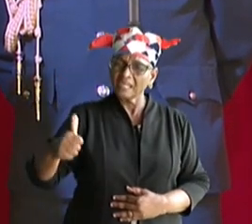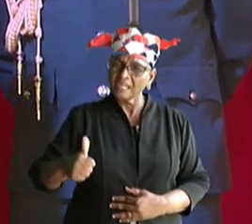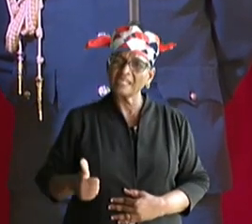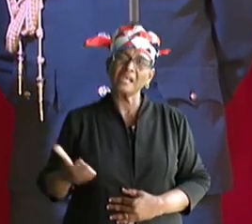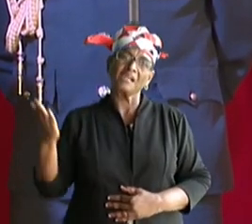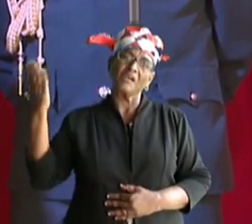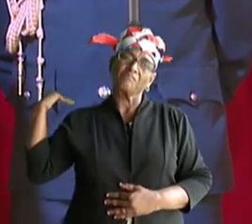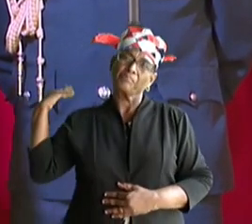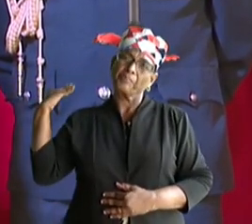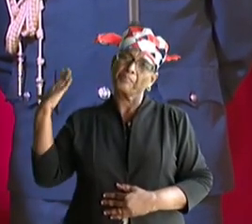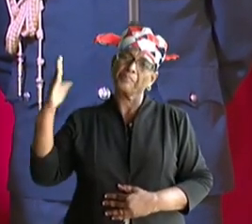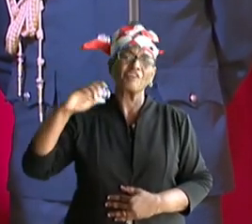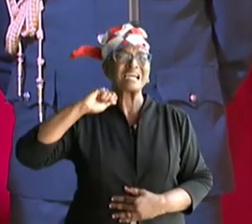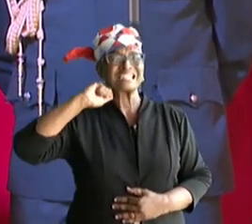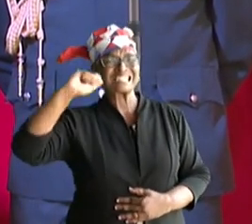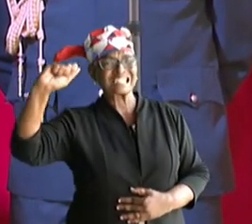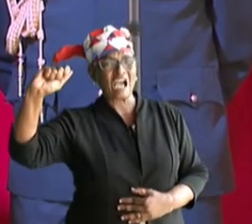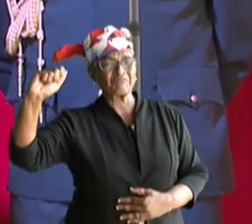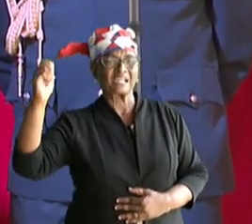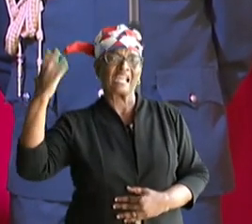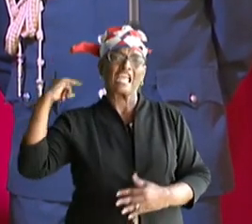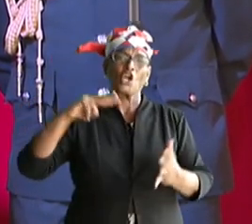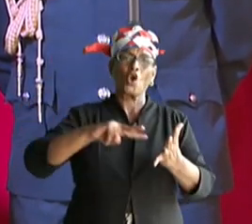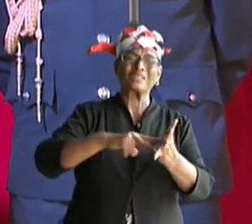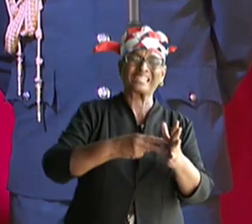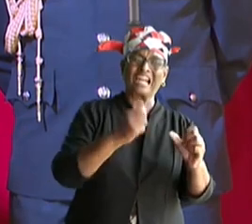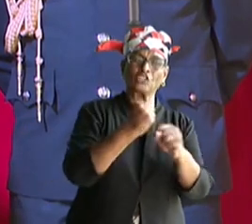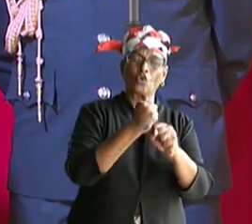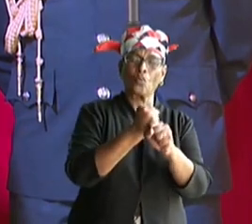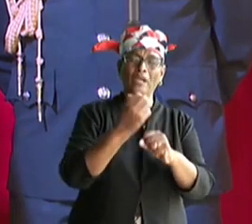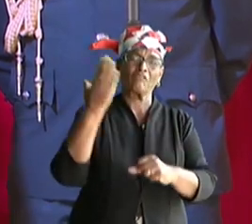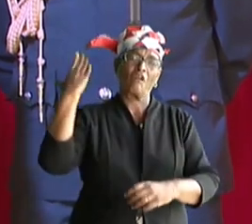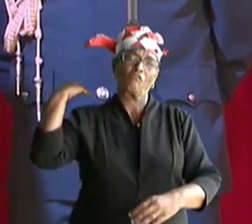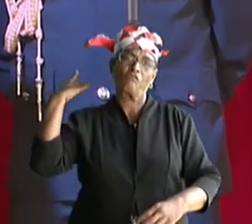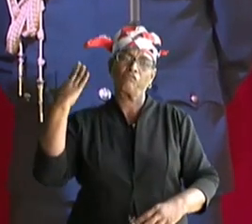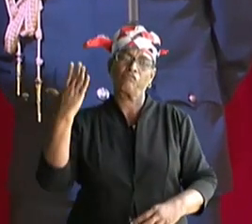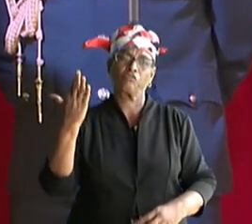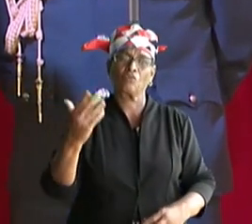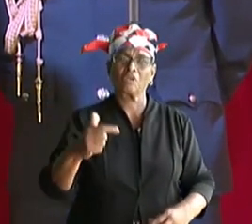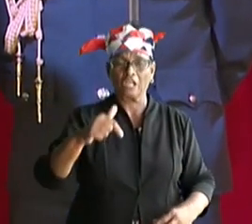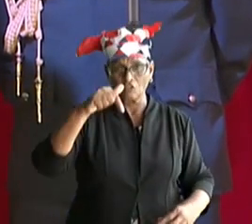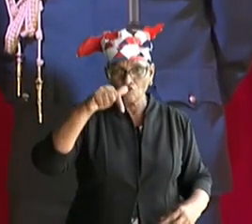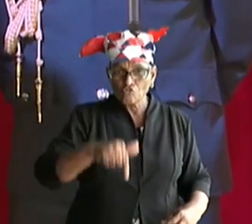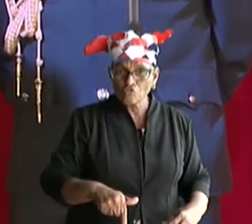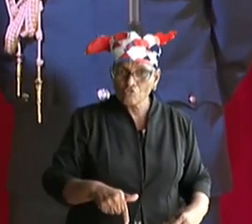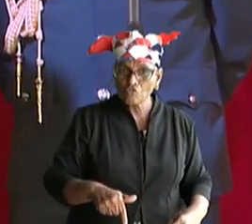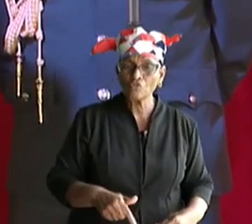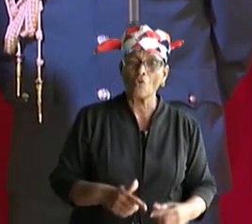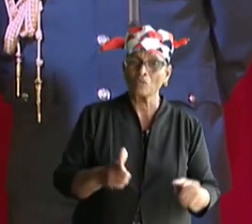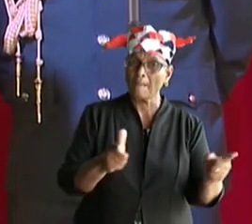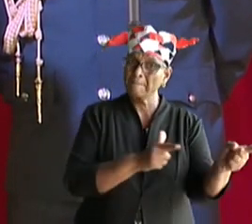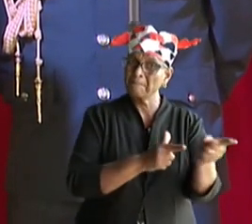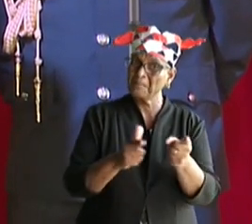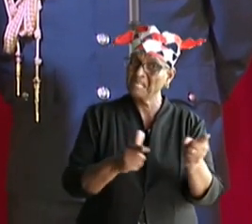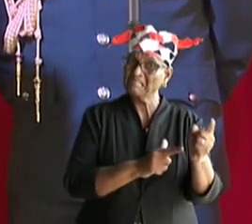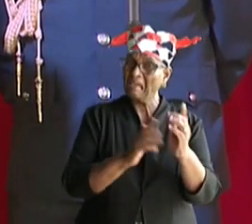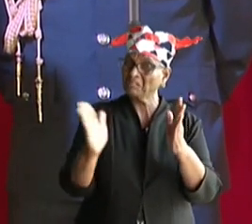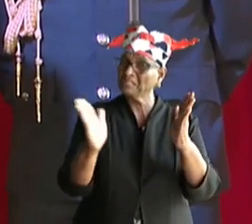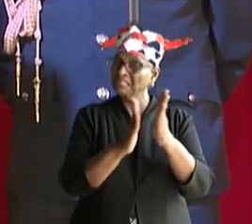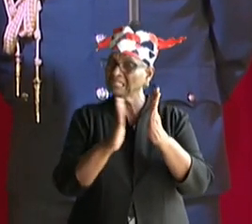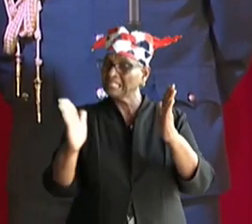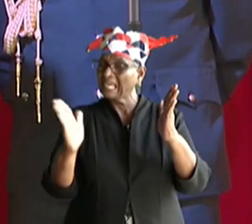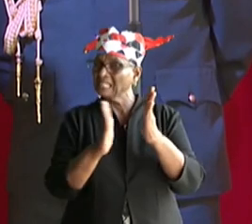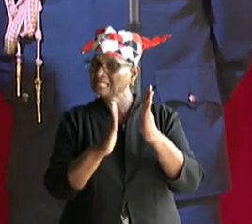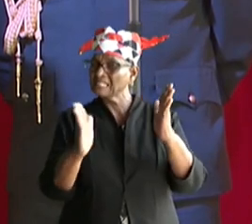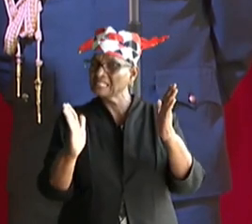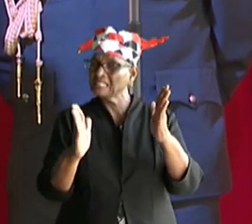periode van slavernij en contractarbeid en met ook de militaire periode. Velen